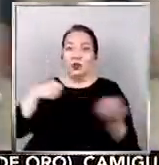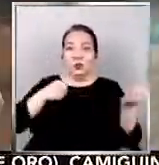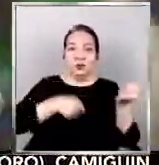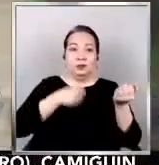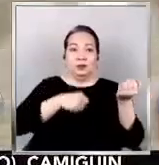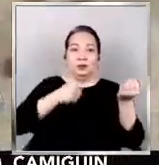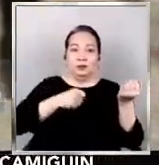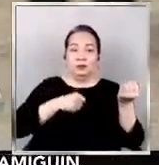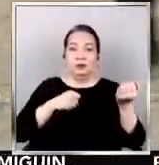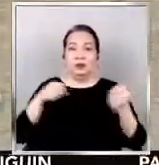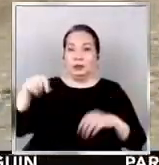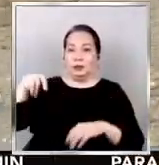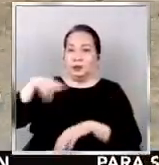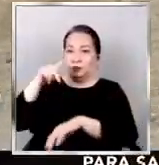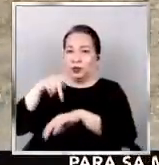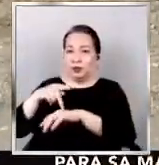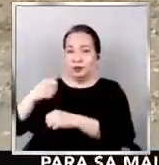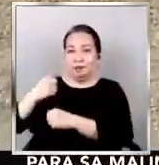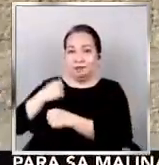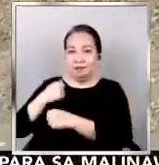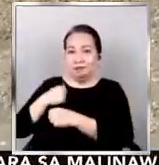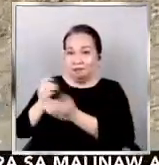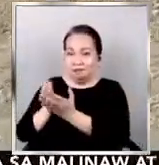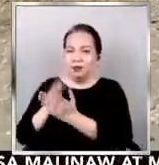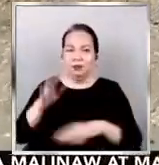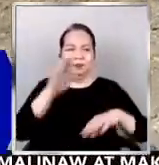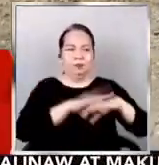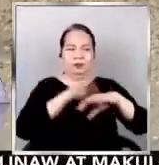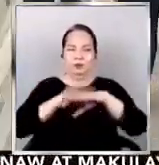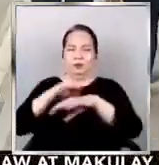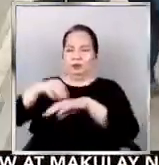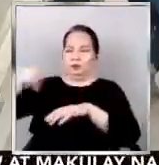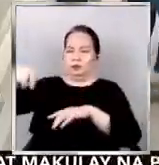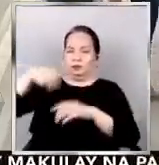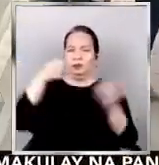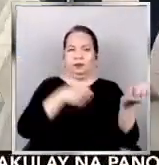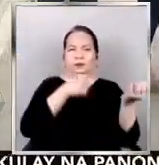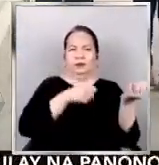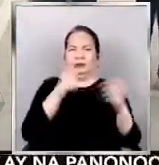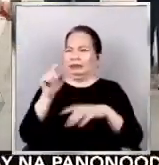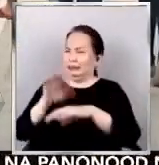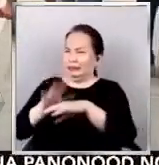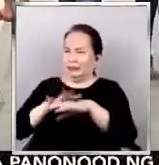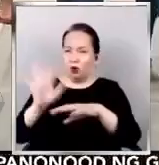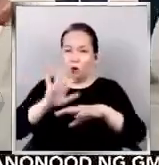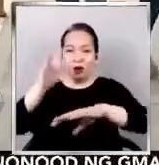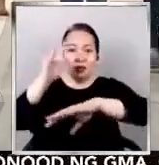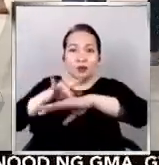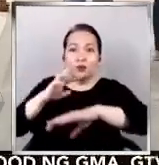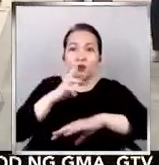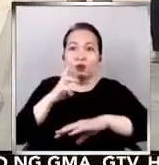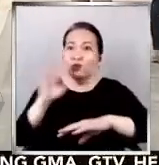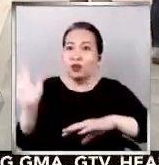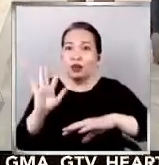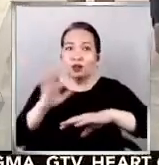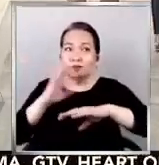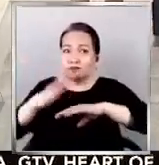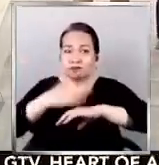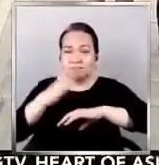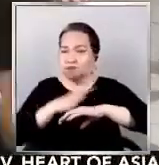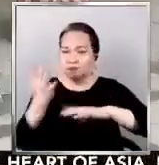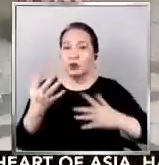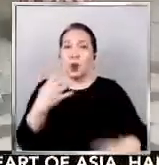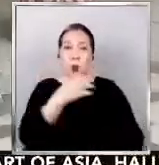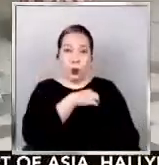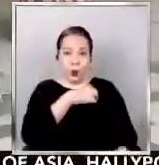para paalalahanan ng mga namamasyal na bawal lumapit sa tubig. May mga pulis ding nagpapatrolya sa palibot ng Manila Bay Dolomite